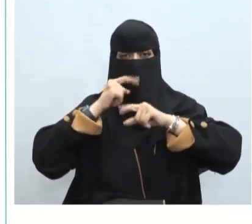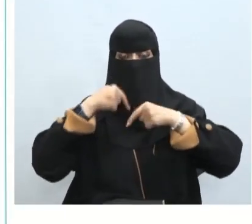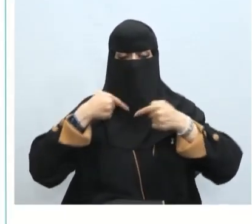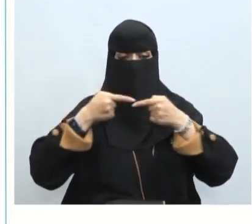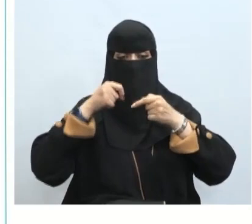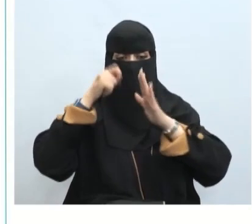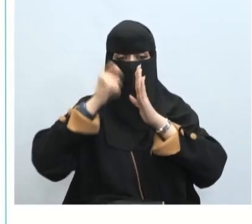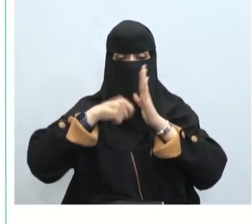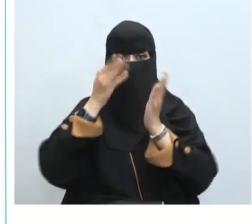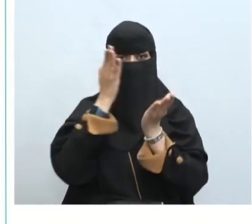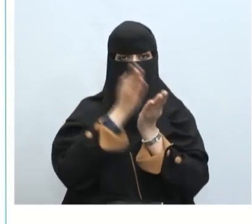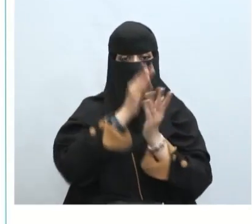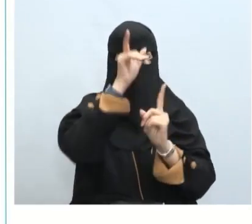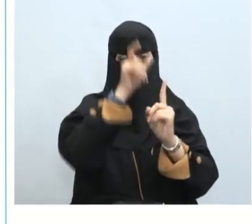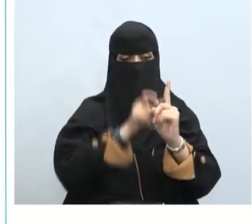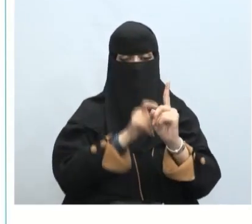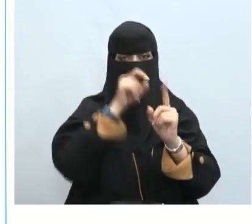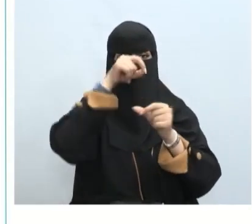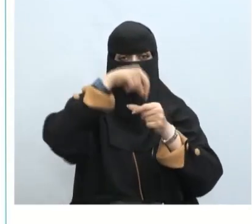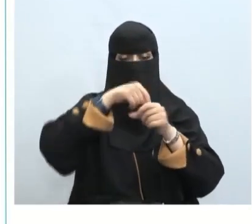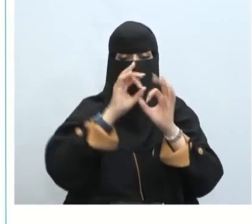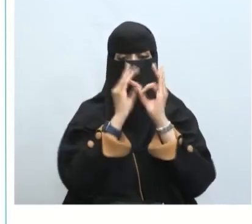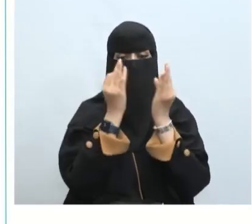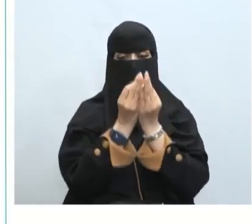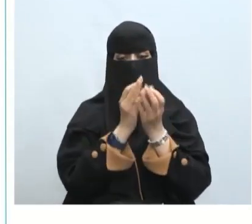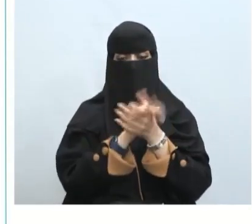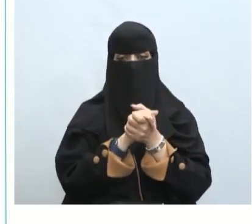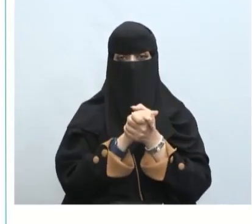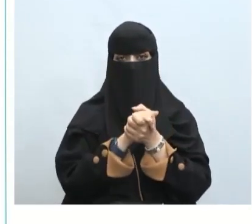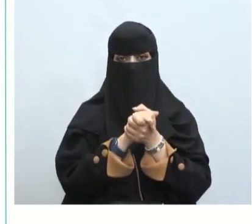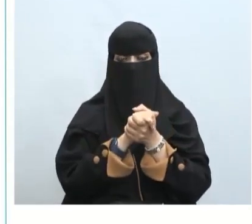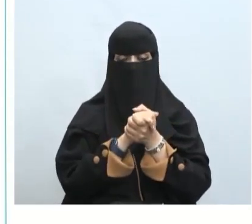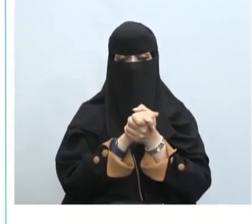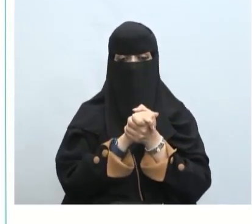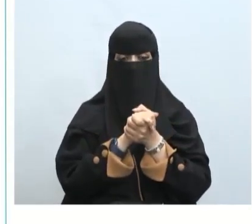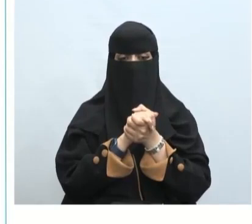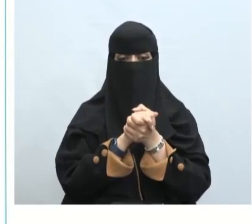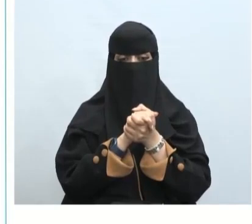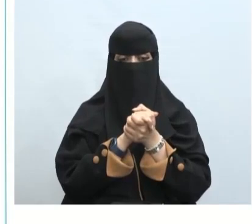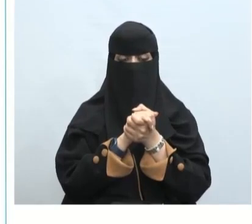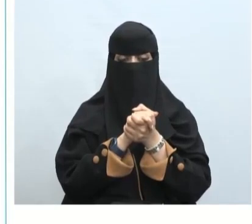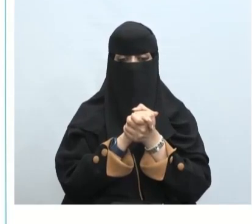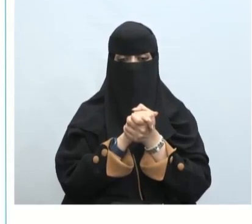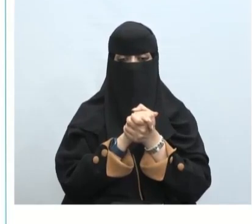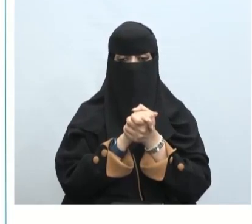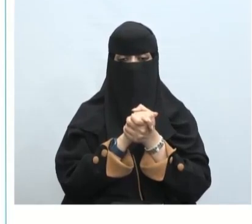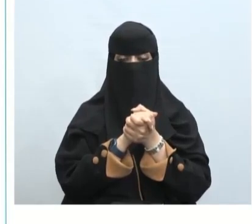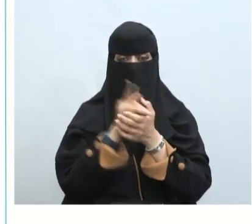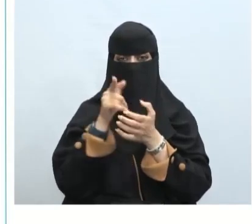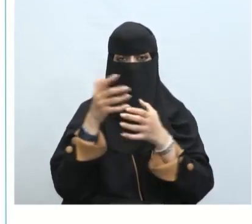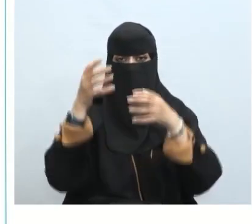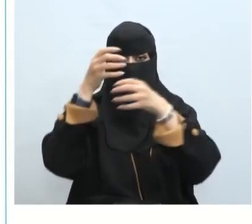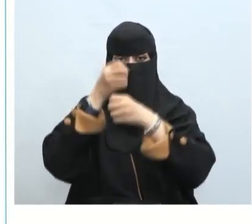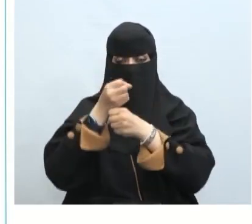القيم والضوابط والاداب التي تحكم سلوك الانسان في المجتمع